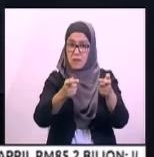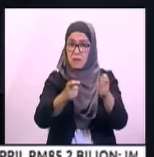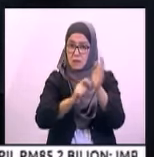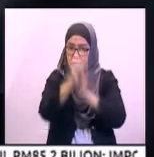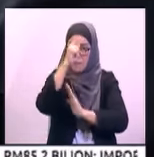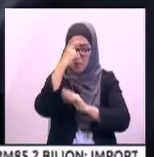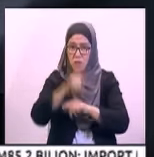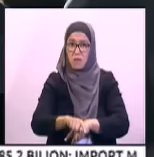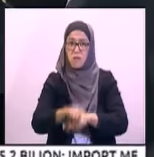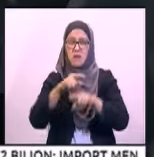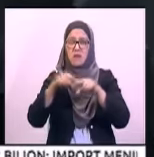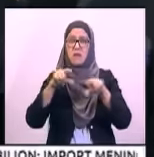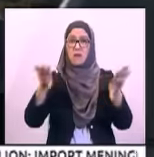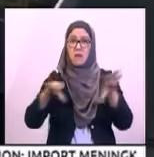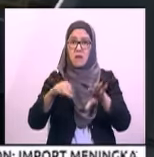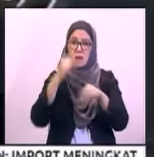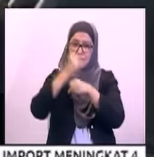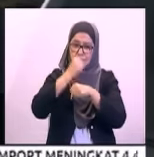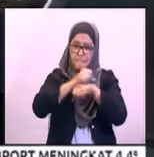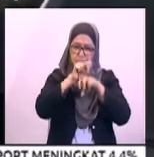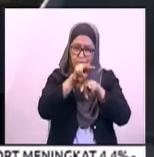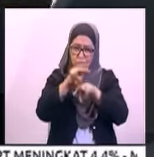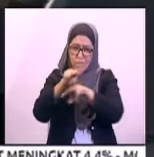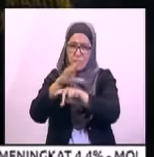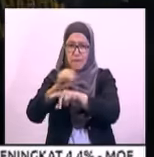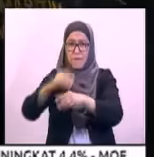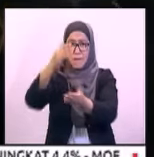melakukan tugas pemantauan dan memintas bot